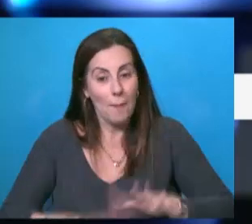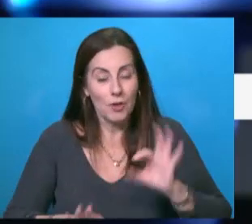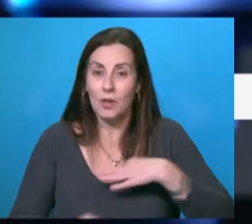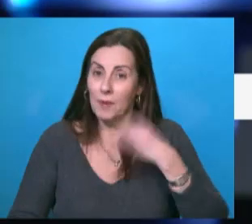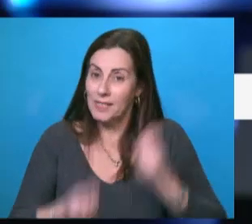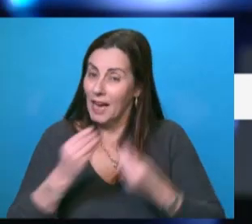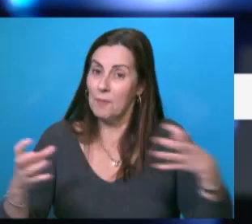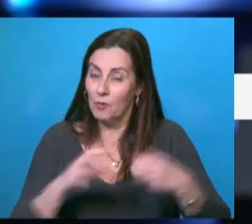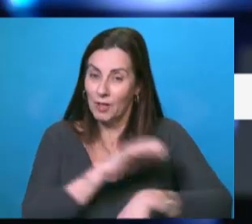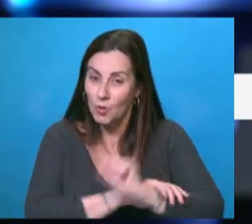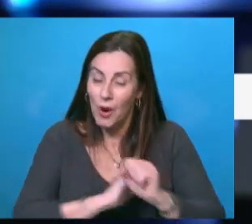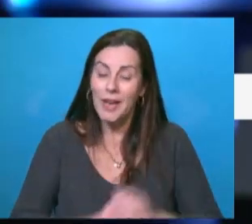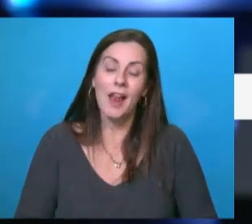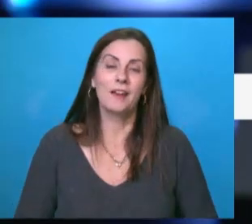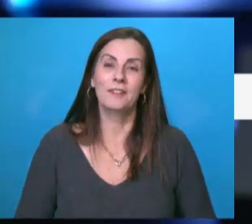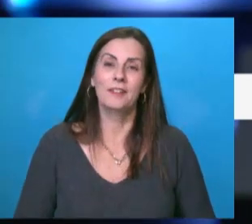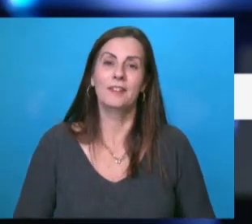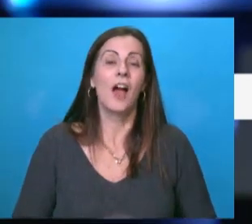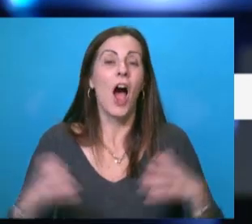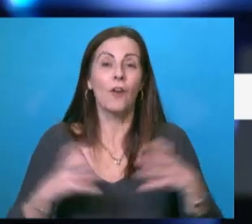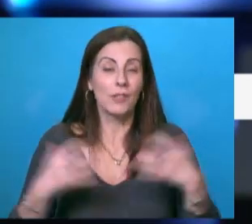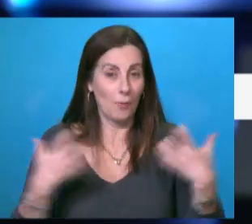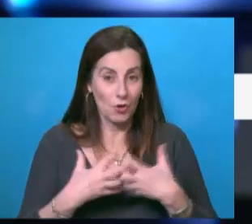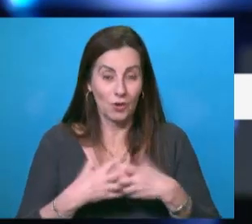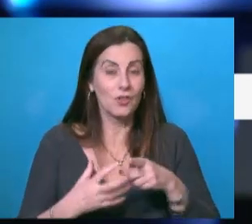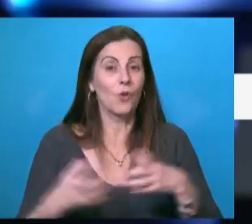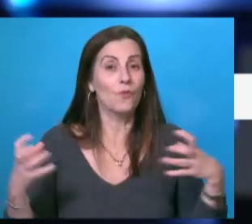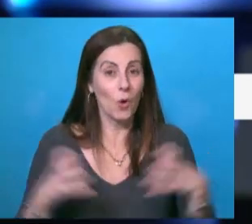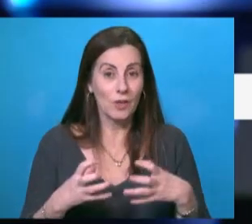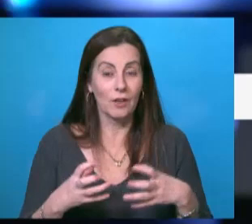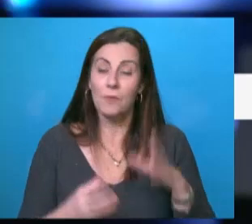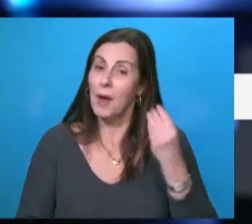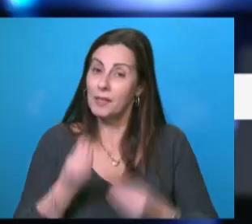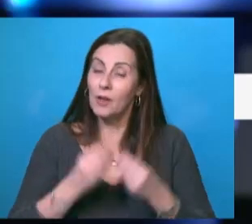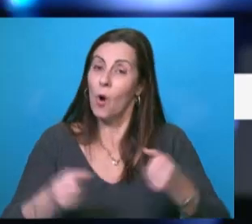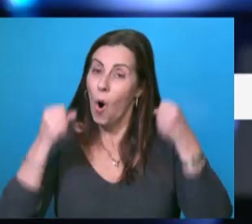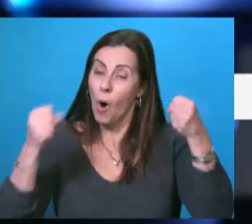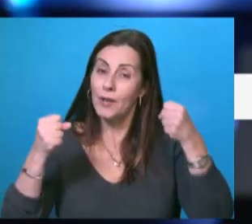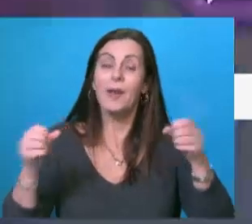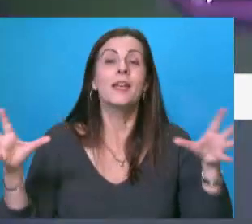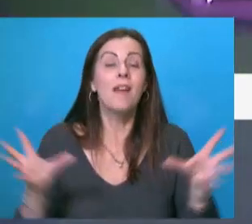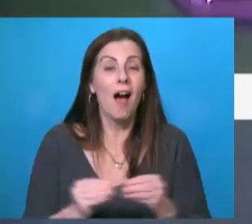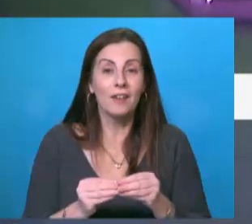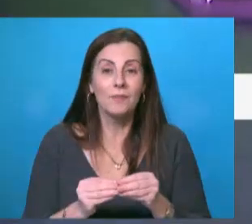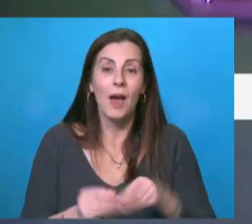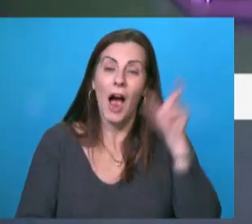בקבוצה. הקבוצה באשדוד זה קבוצה שבה משחקים אוהדי הקבוצה, יחד עם אנשים עם מוגבלות שכלית,